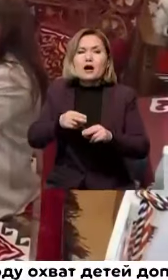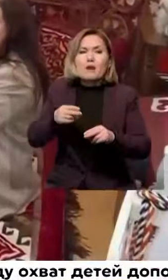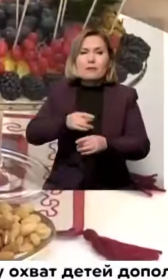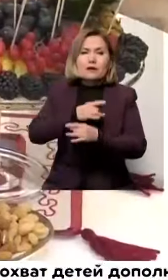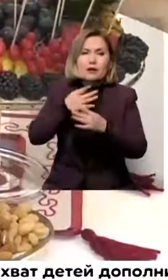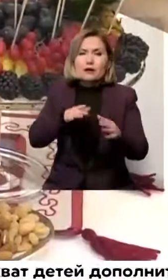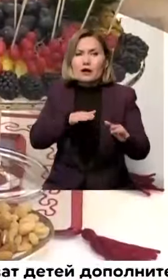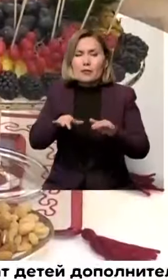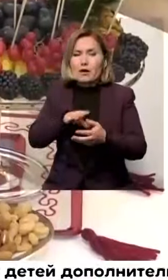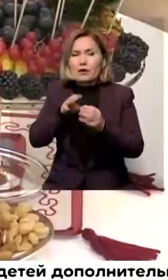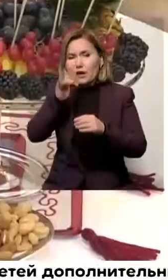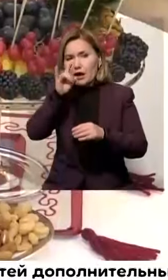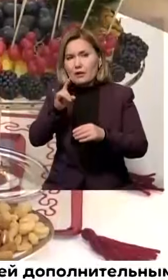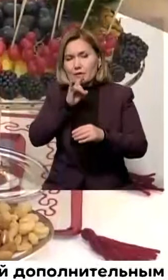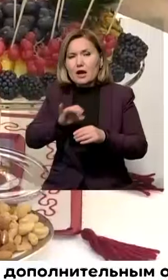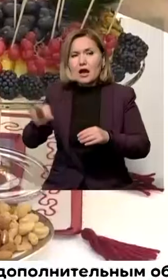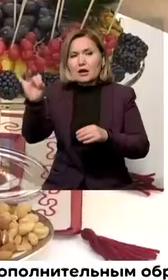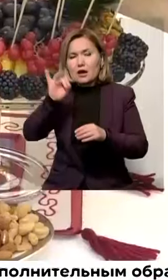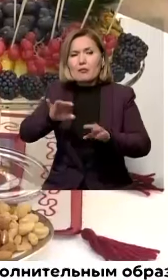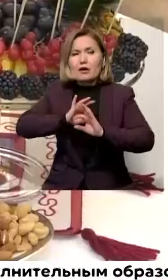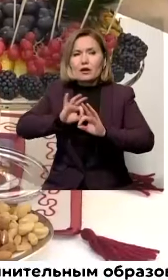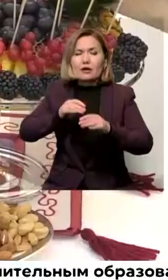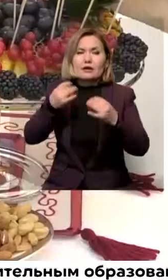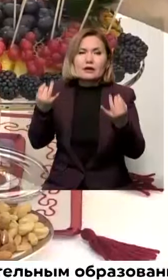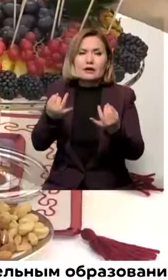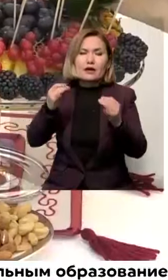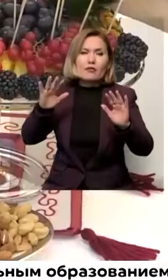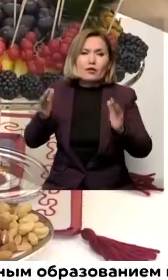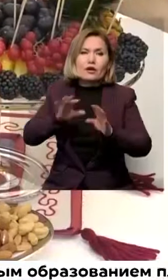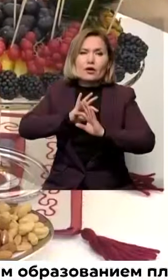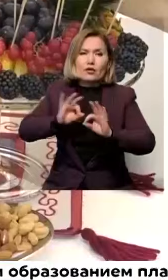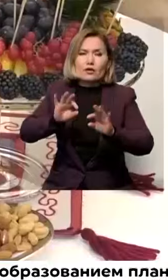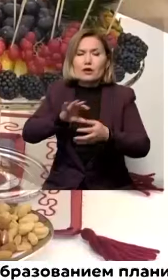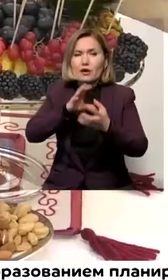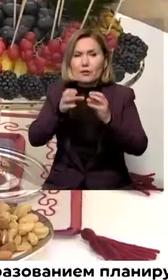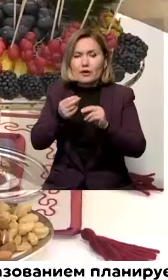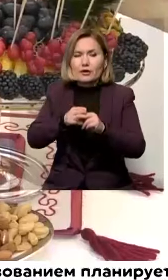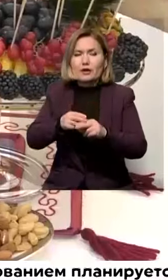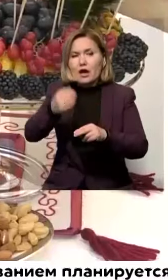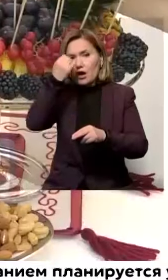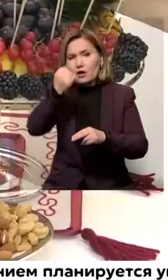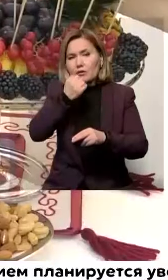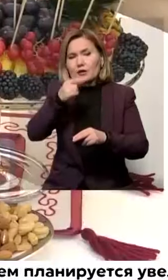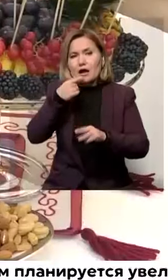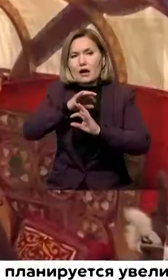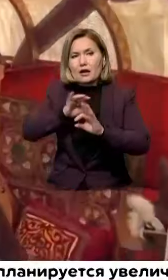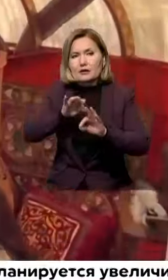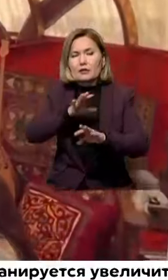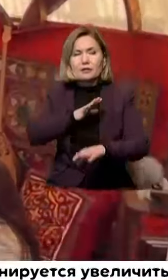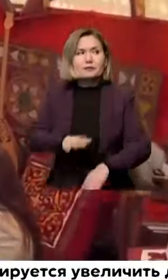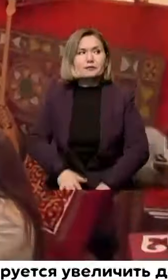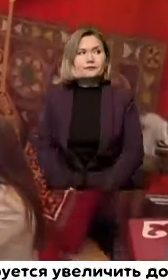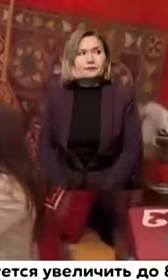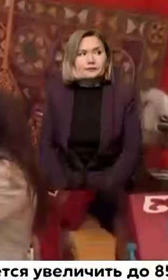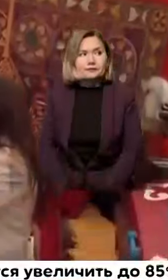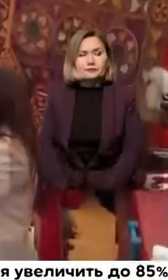шара барысында Қазақстан туралы көптеген қызықты мағлұмат алған. Дарын айтып, алғыстарын жеткізді. Жанат Эрнис, Жомарт